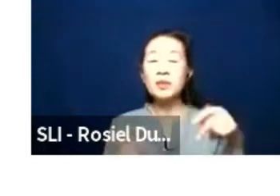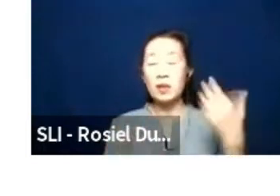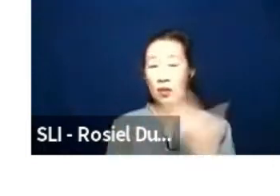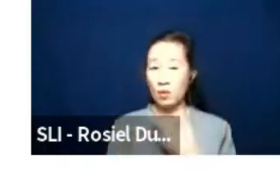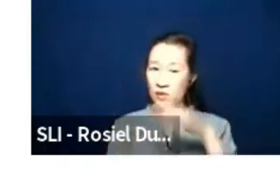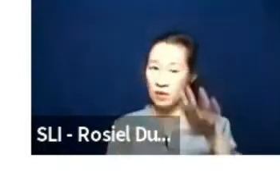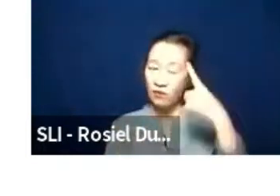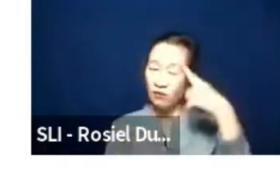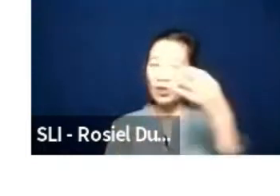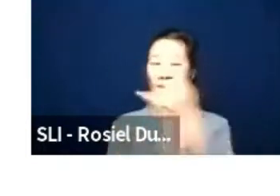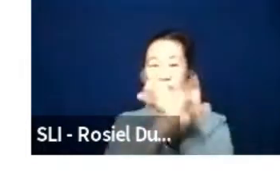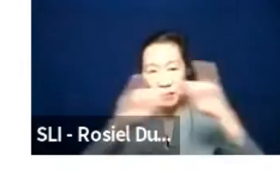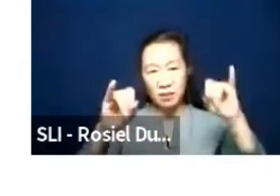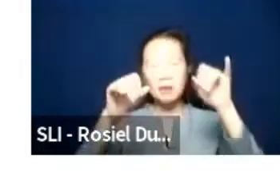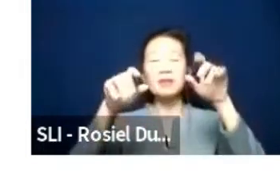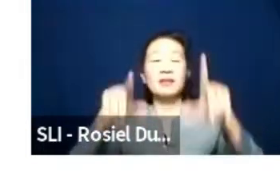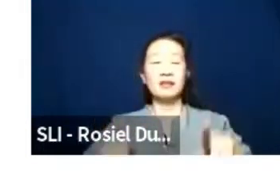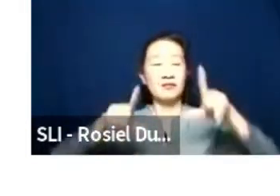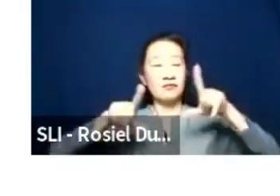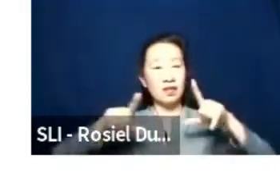for independent living.